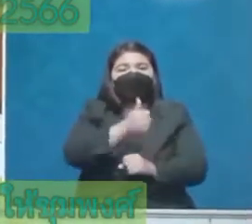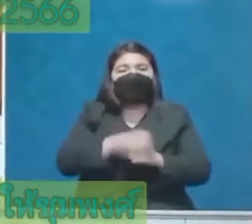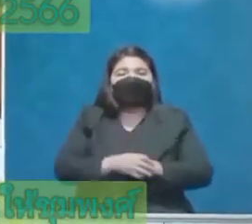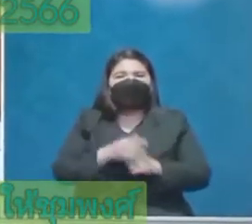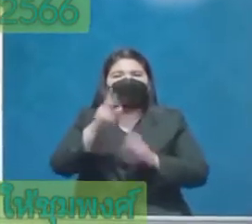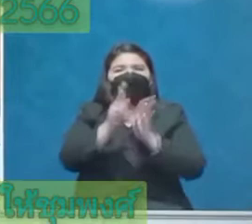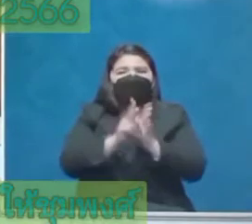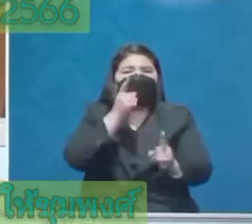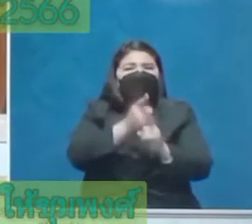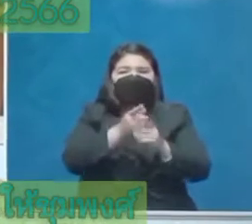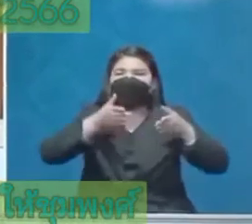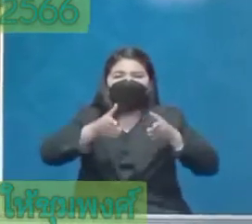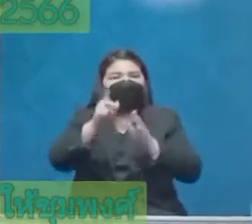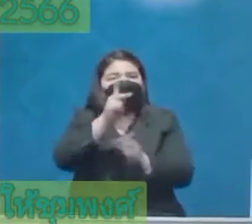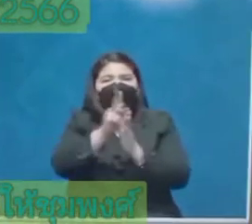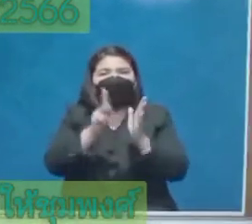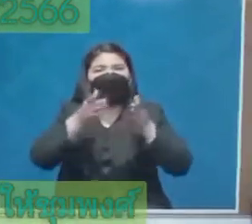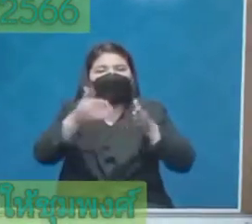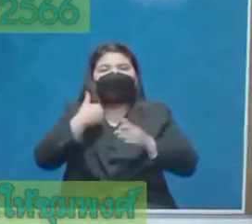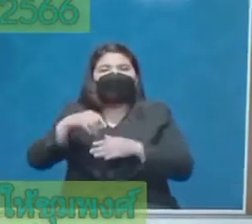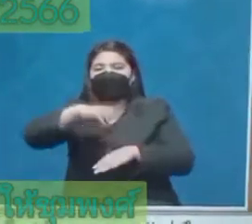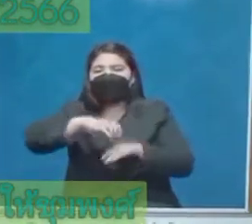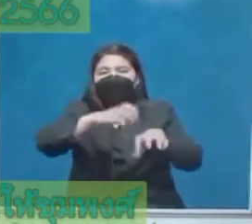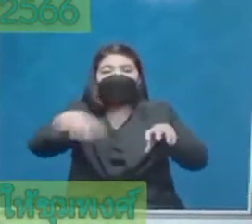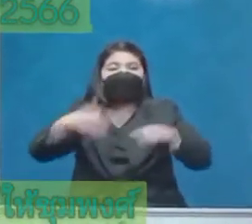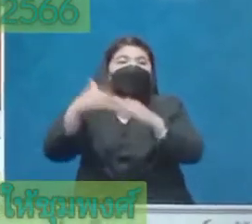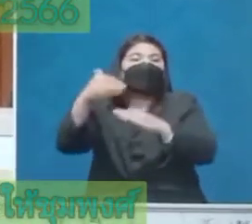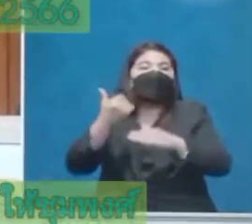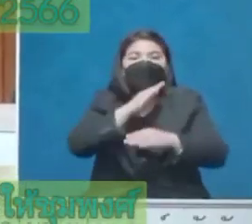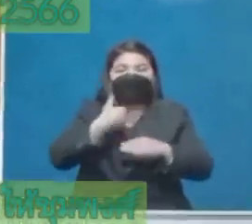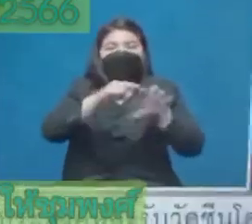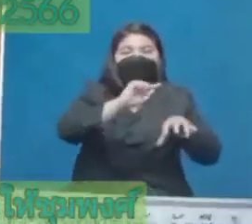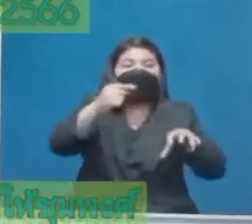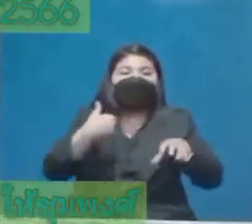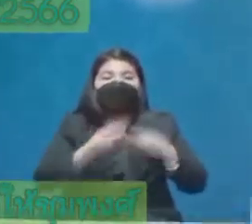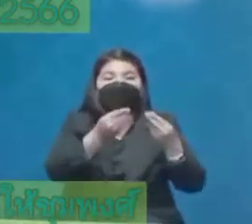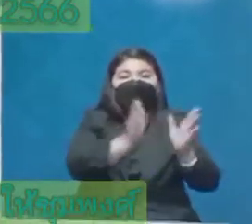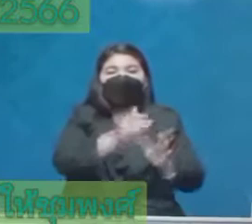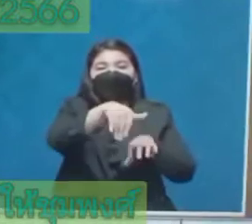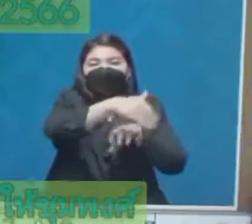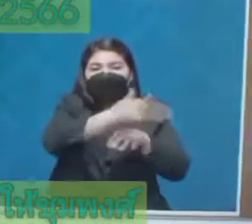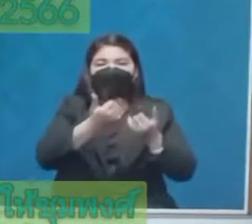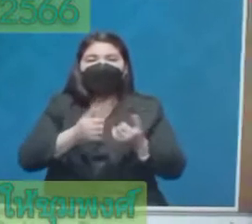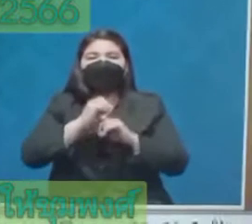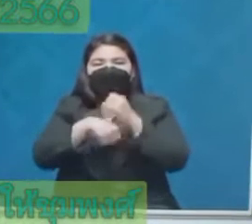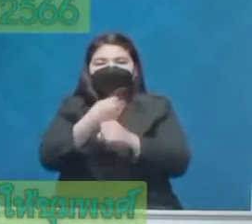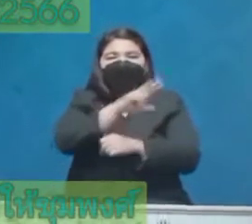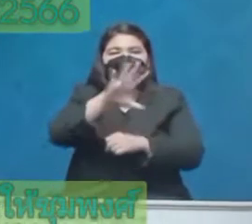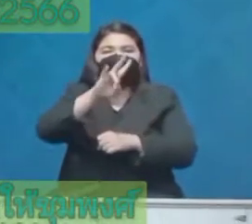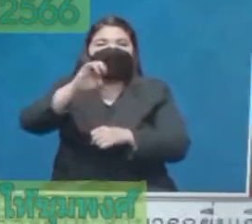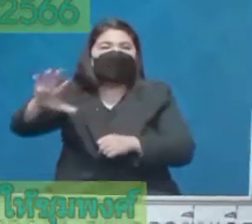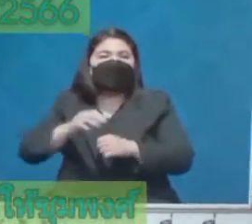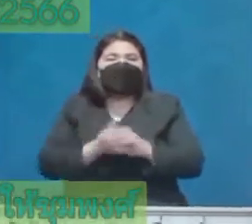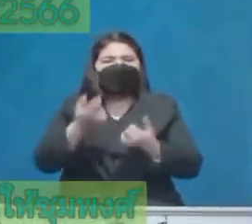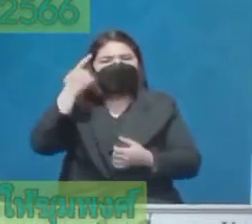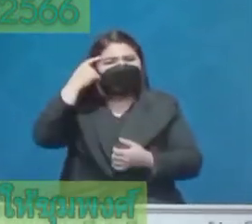มันต้องมีกฎหมายเฉพาะพิเศษออกมาไงนะเพื่อจะมาพัฒนาเมืองจะเป็นการสร้างแรงงานใหม่สำหรับคนในพื้นที่และคนจากภายนอกประมาณ200,000ตำแหน่งภายในปี2575